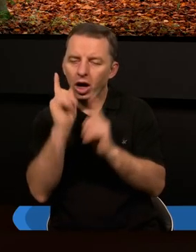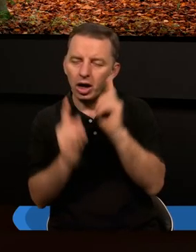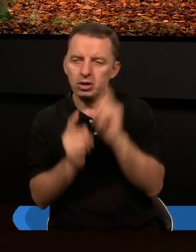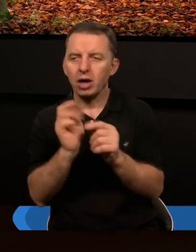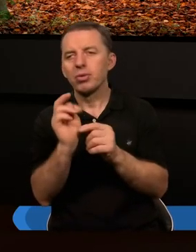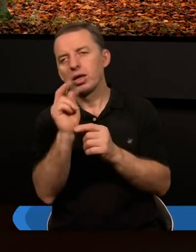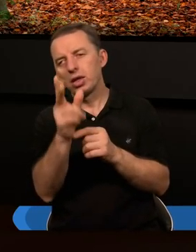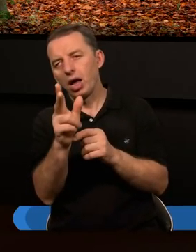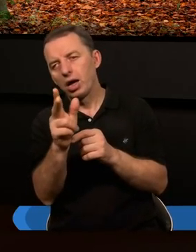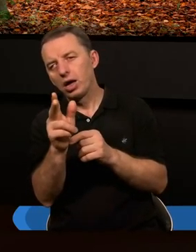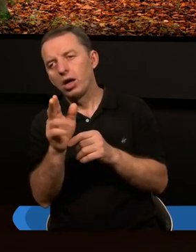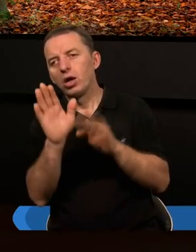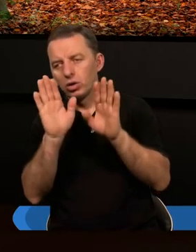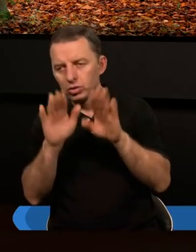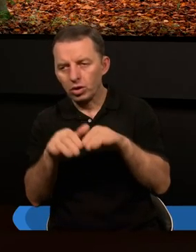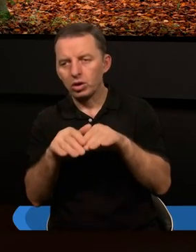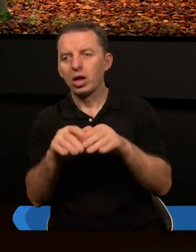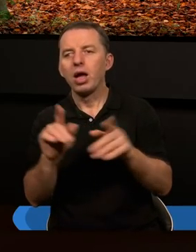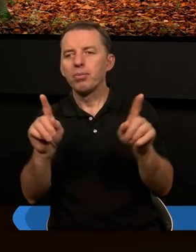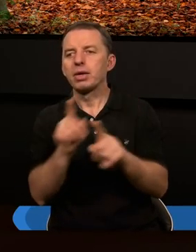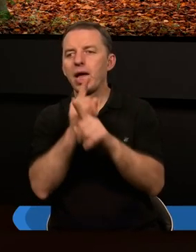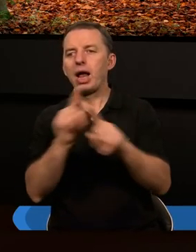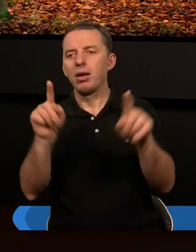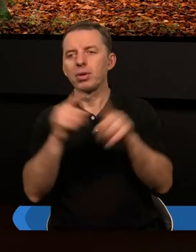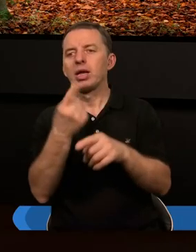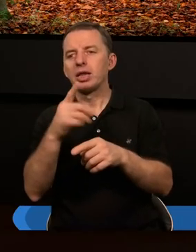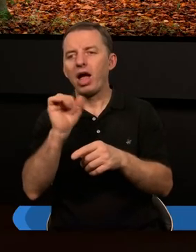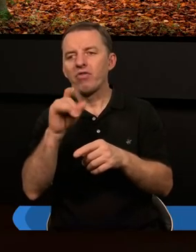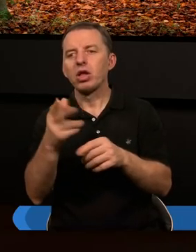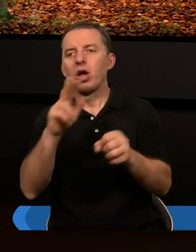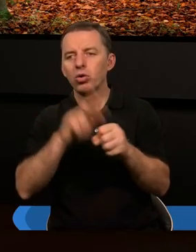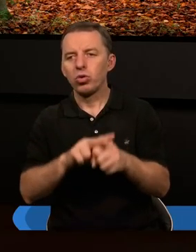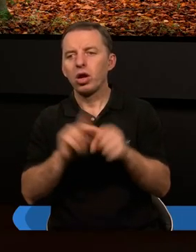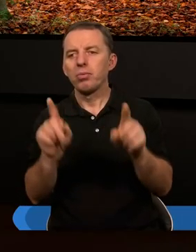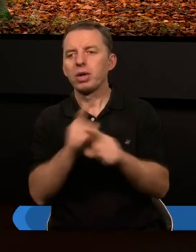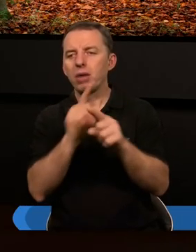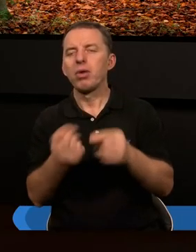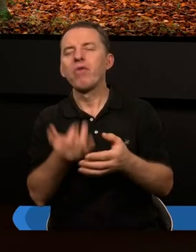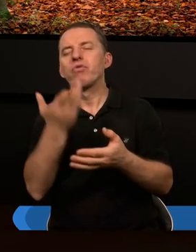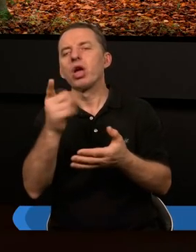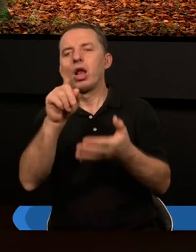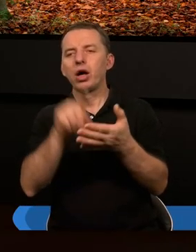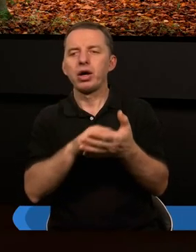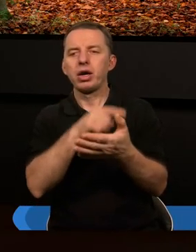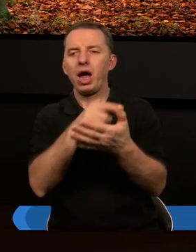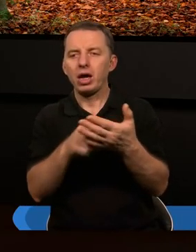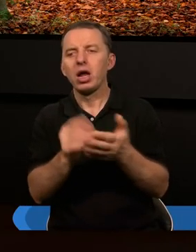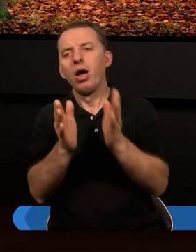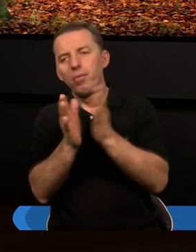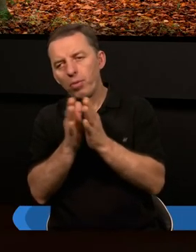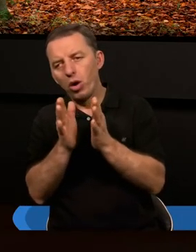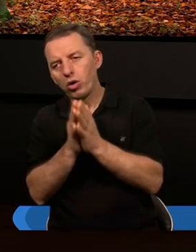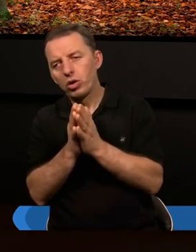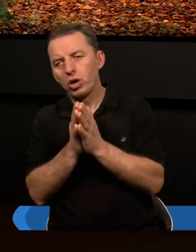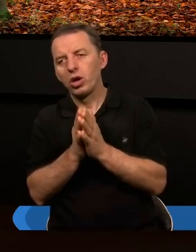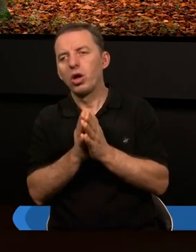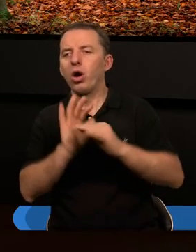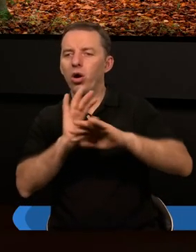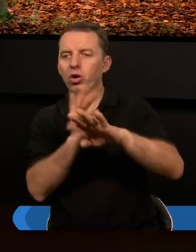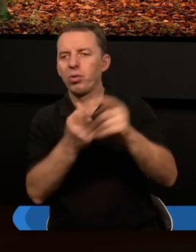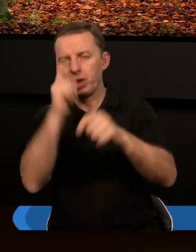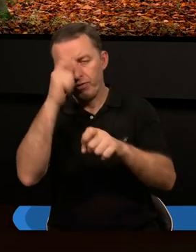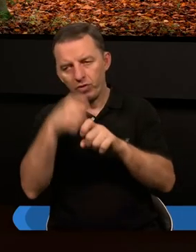zresztą za wzorem psalmisty Dawida, który w psalmach wielokrotnie modlił się o ochronę